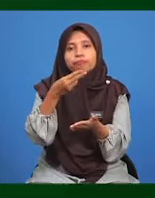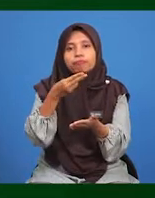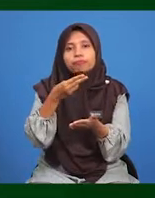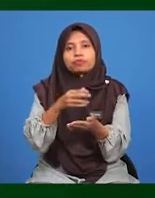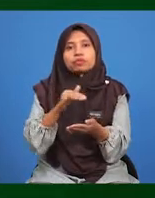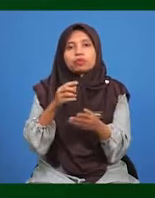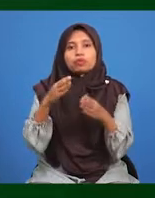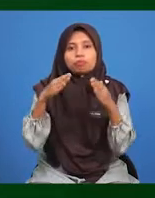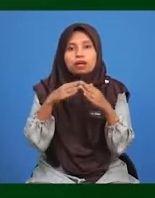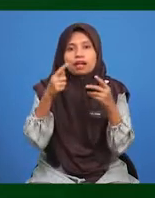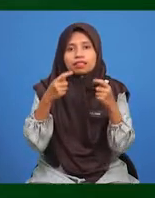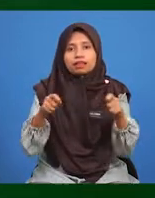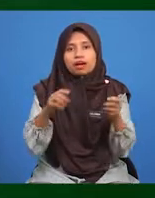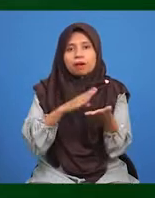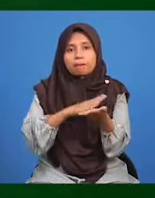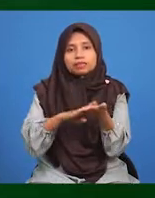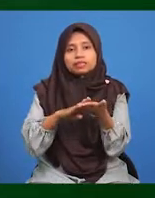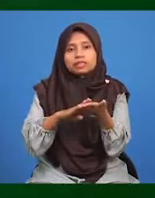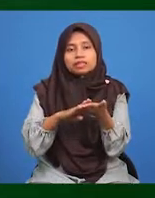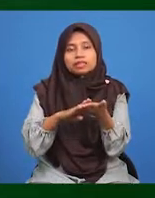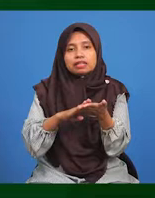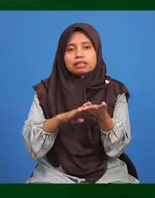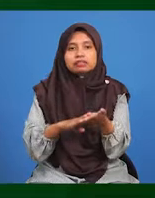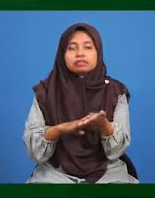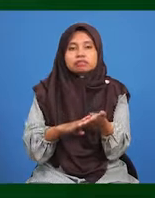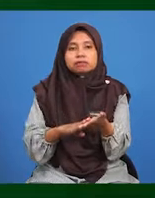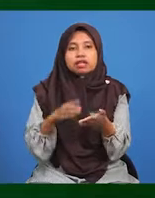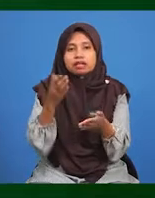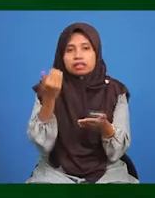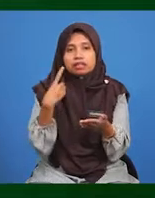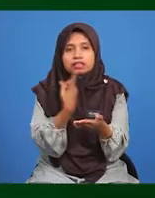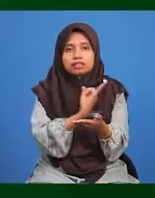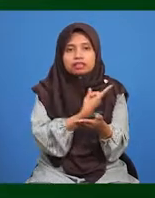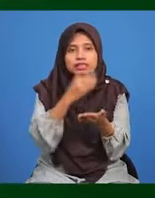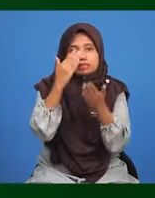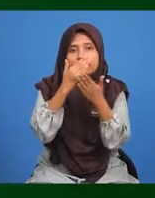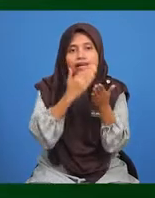Mari kita sama-sama senaraikan kata ganda pada petikan tersebut.